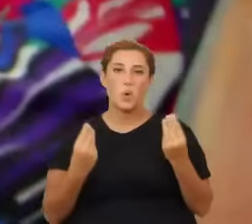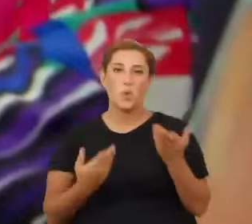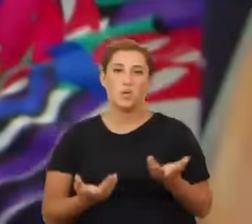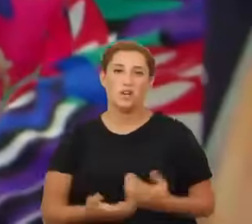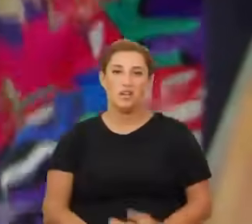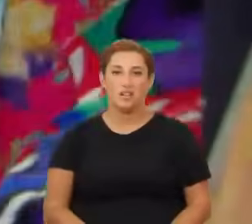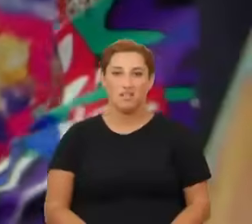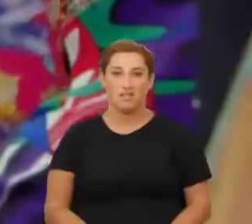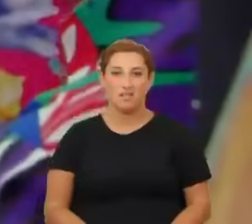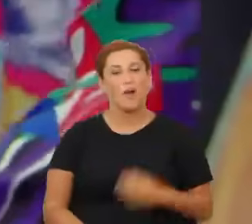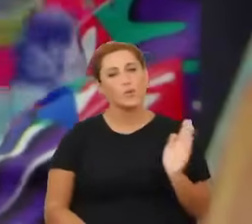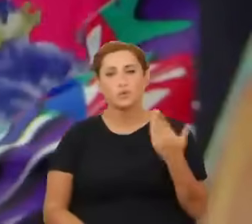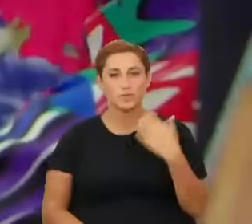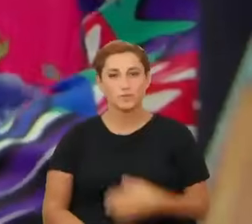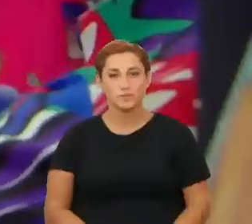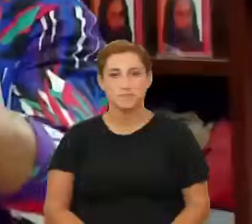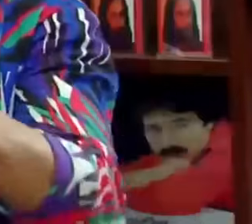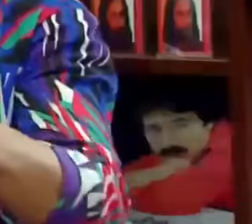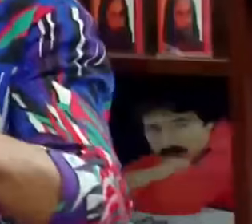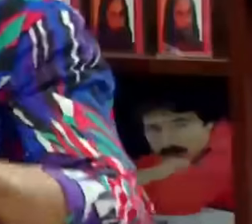ya. Ama olsun.